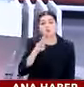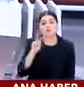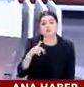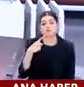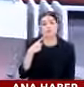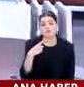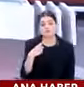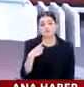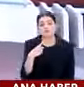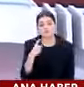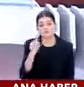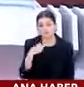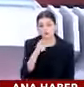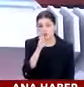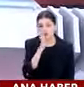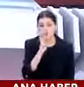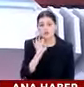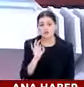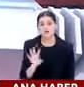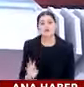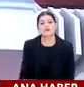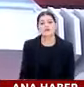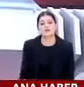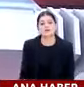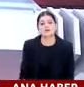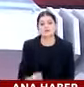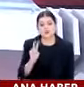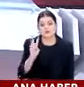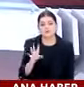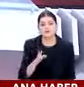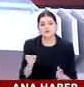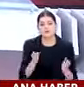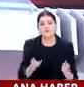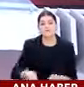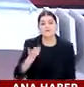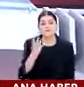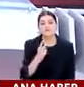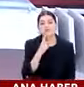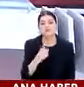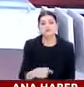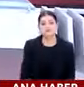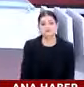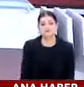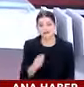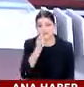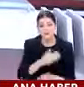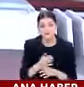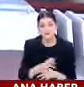II virgül 4 ile 25 ile en fazla harcama gıdada